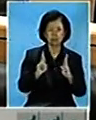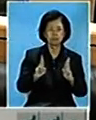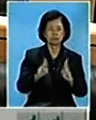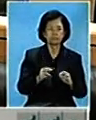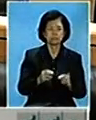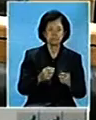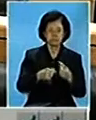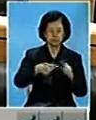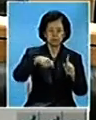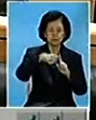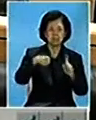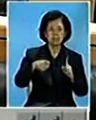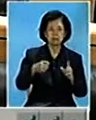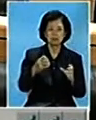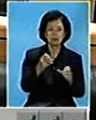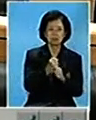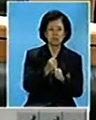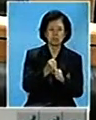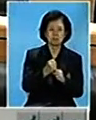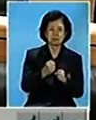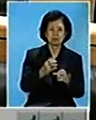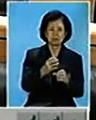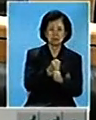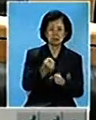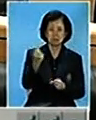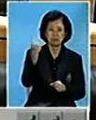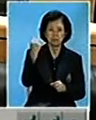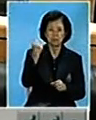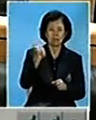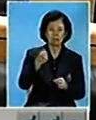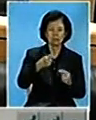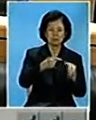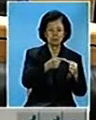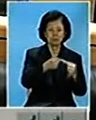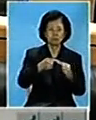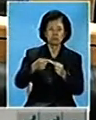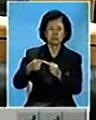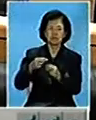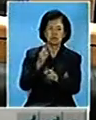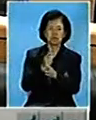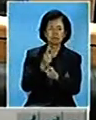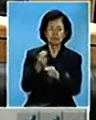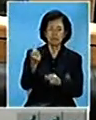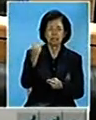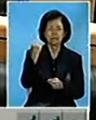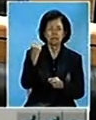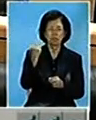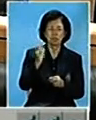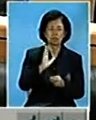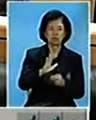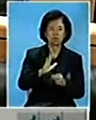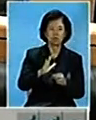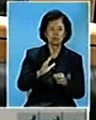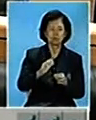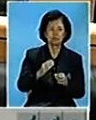มาจากอำนาจเผด็จการมาจากการยึดอำนาจแล้วก็สืบทอดหรือรักษาอำนาจของเผด็จการ